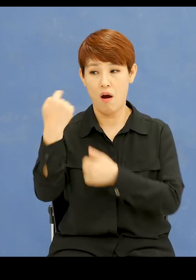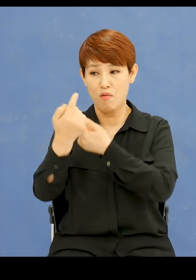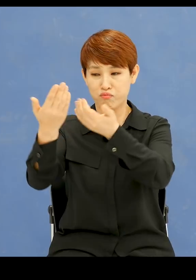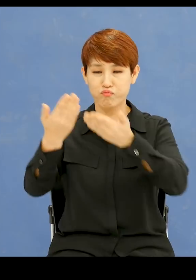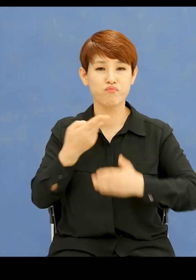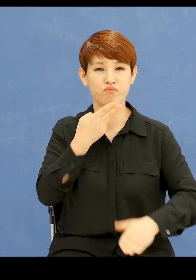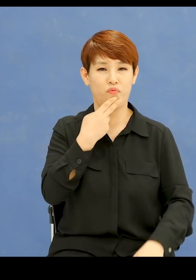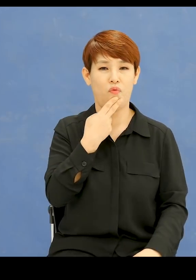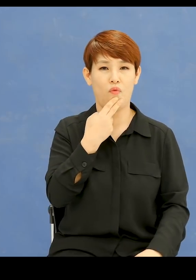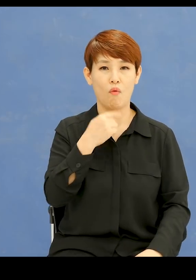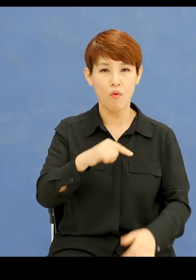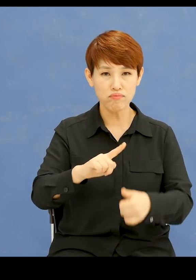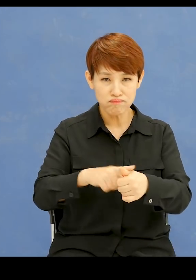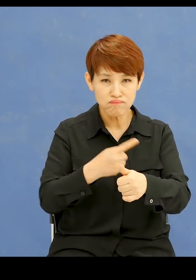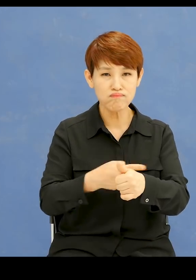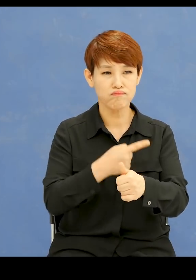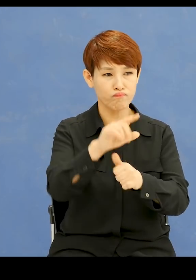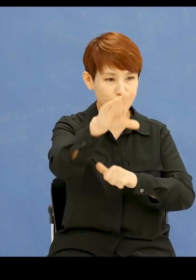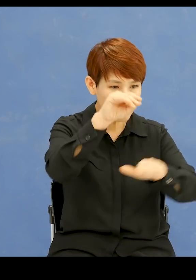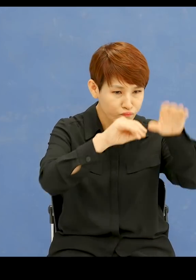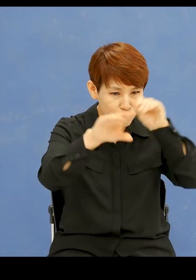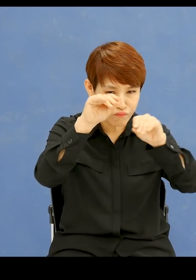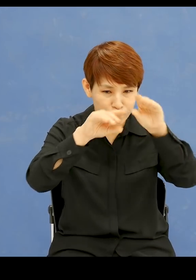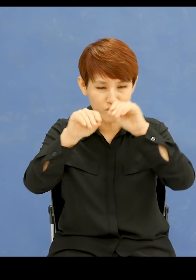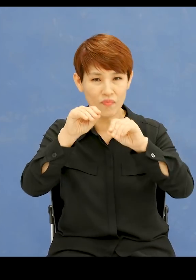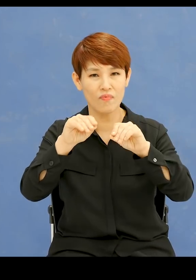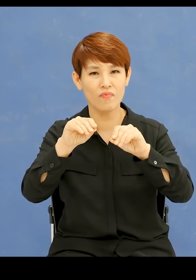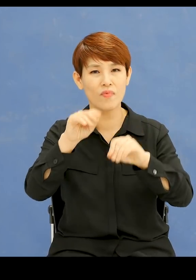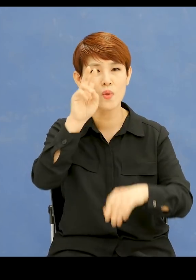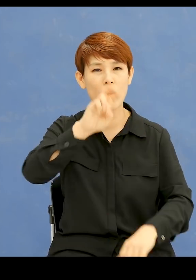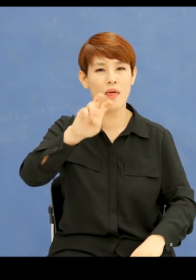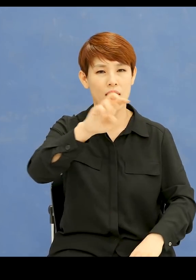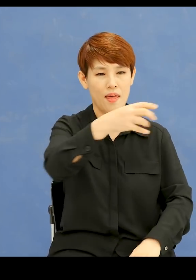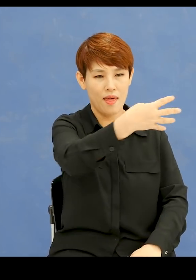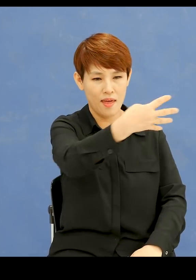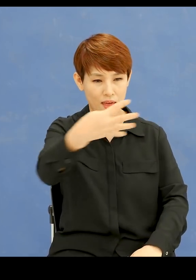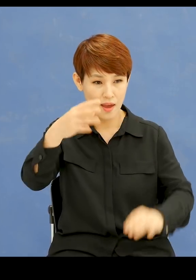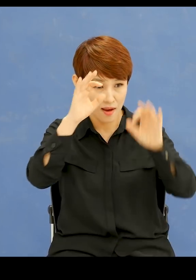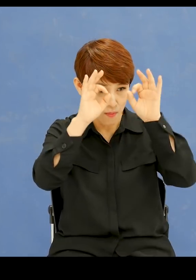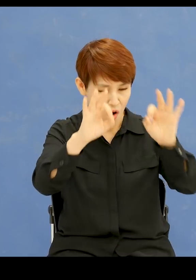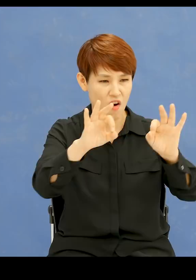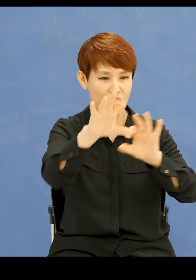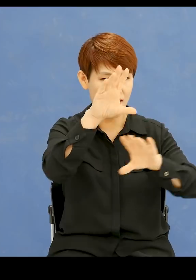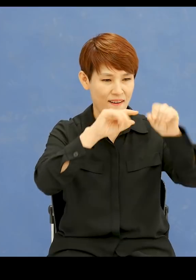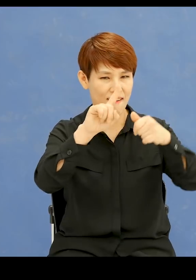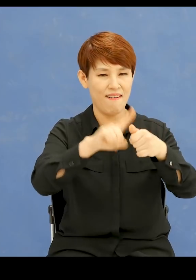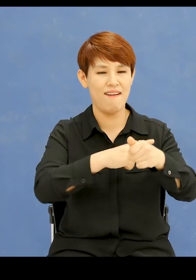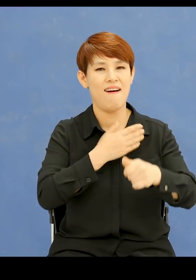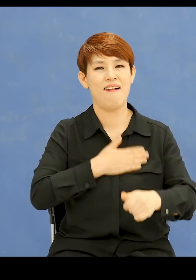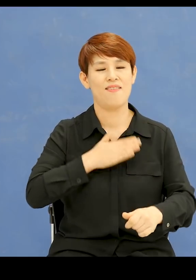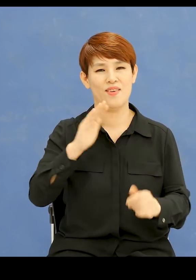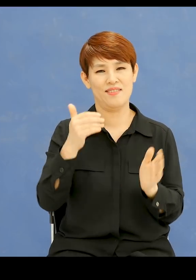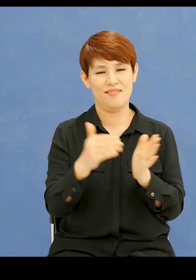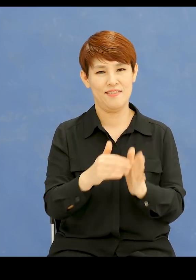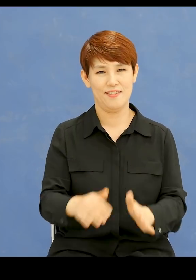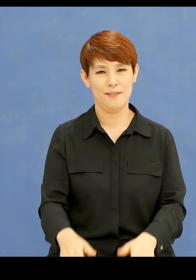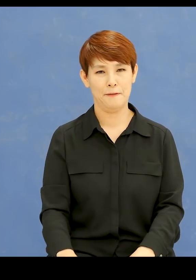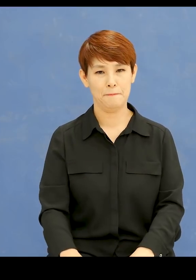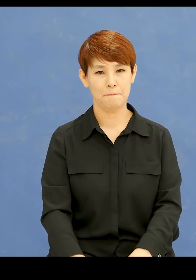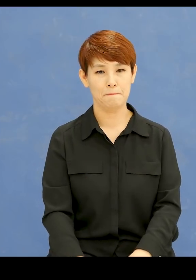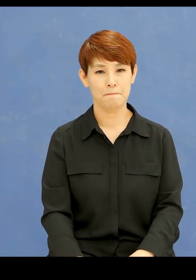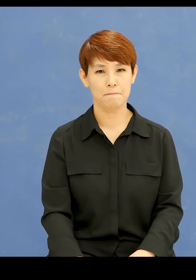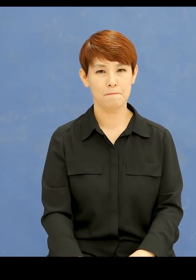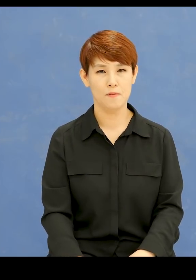아닌데 그냥요? 그냥 악보 보는 법들이 그때 중학교 2학년 때 익혀졌던 것 같아요. 그래서 그때